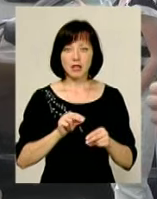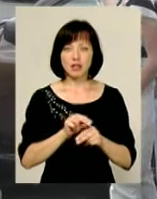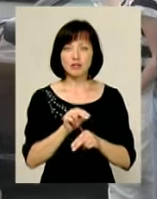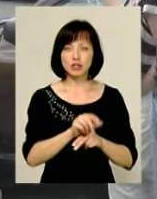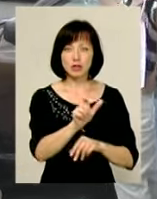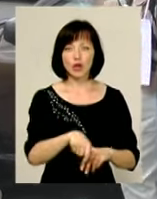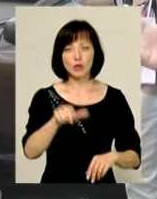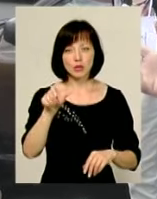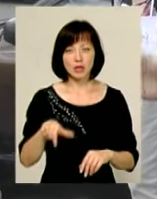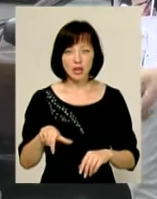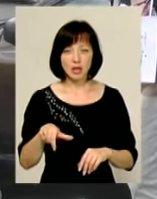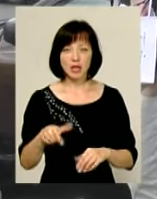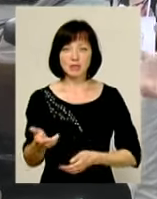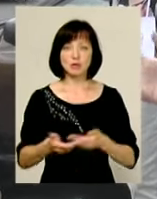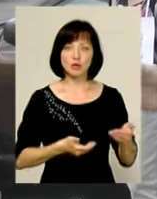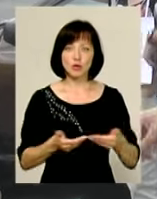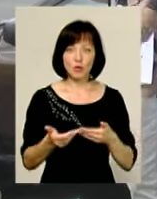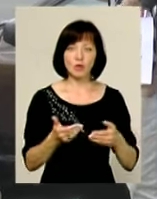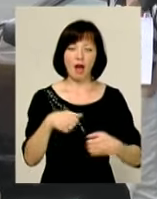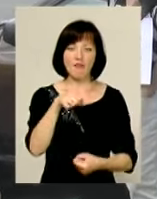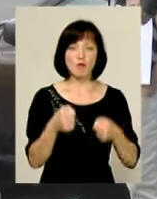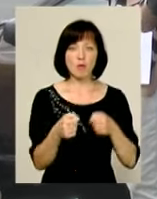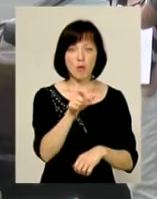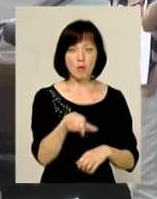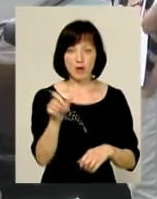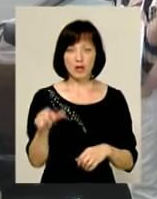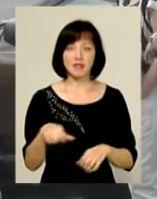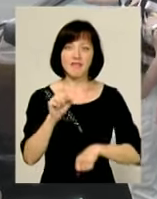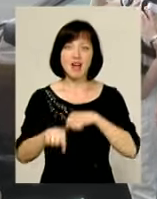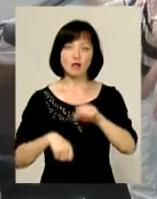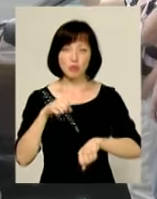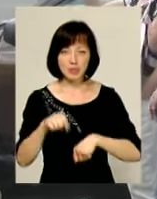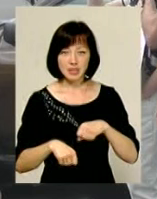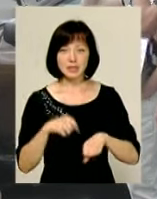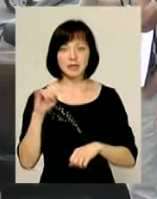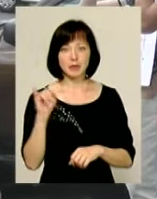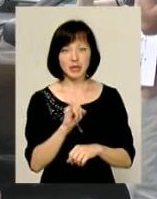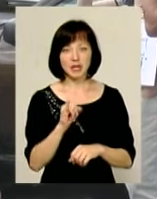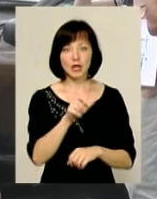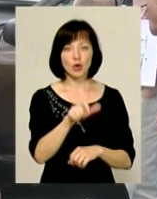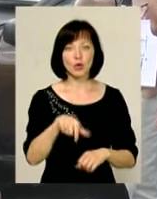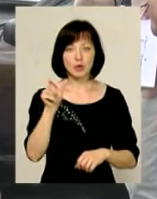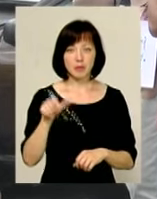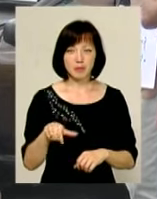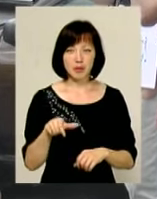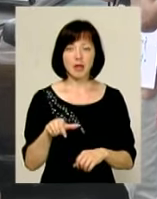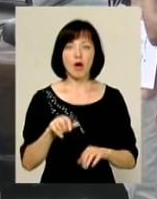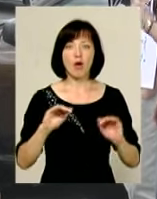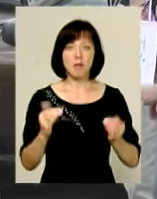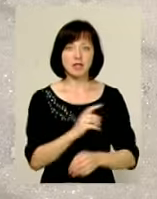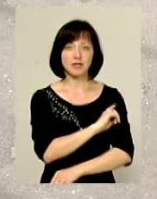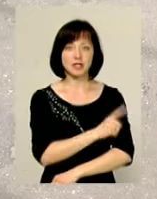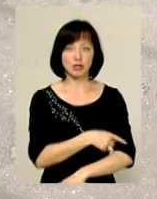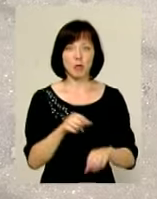ідея - це з пішоходами, автомобілістами, велосипедистами і людьми з обмеженими фізичними